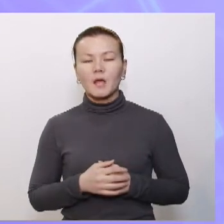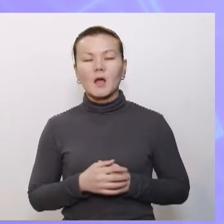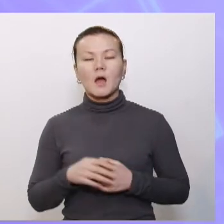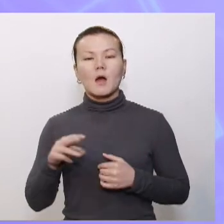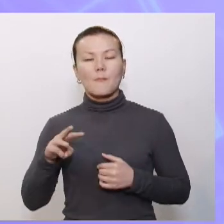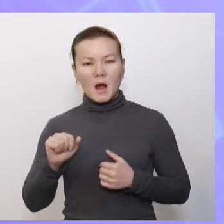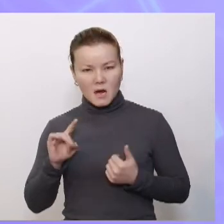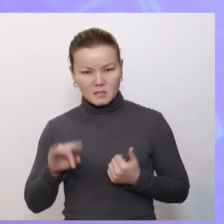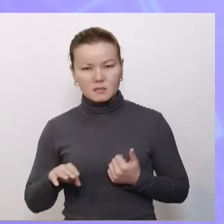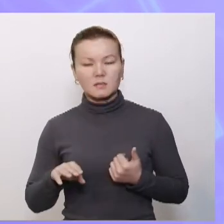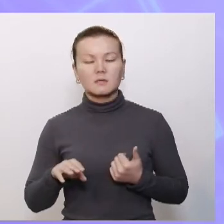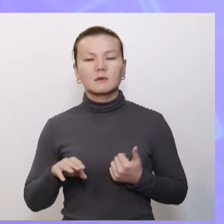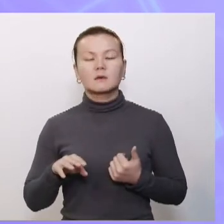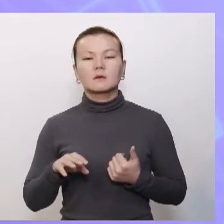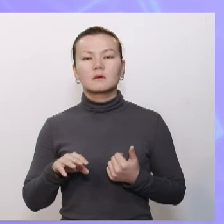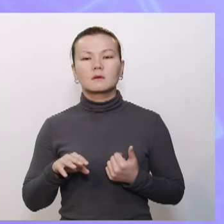Mart,